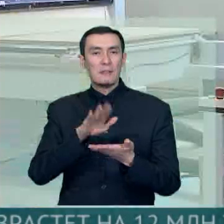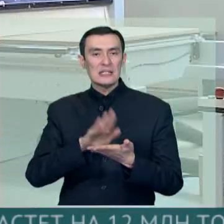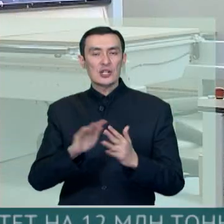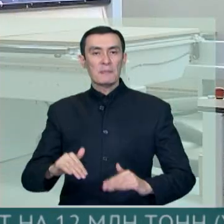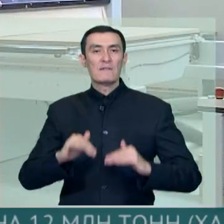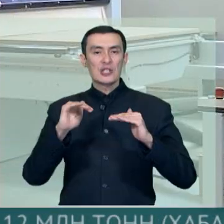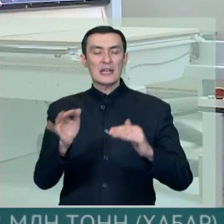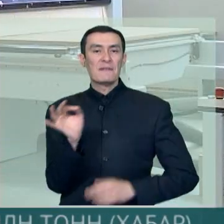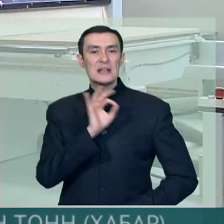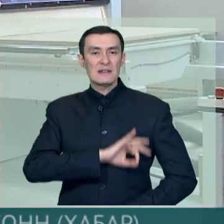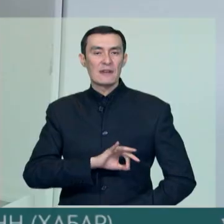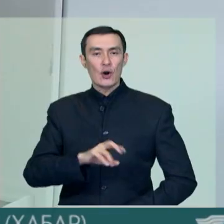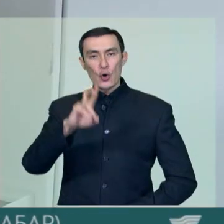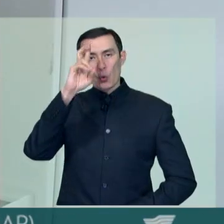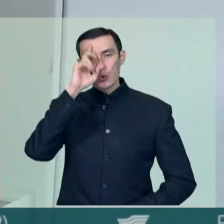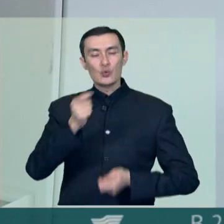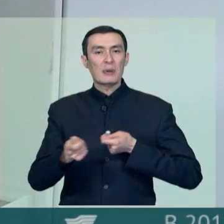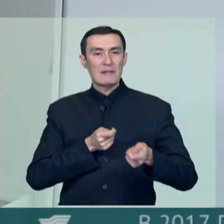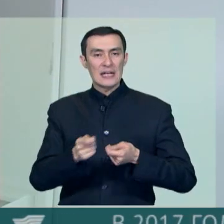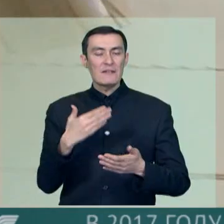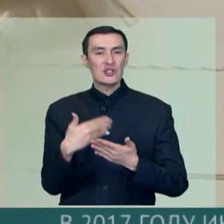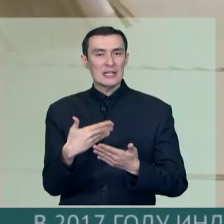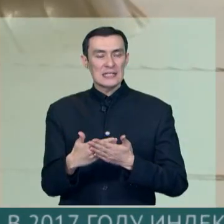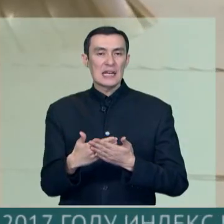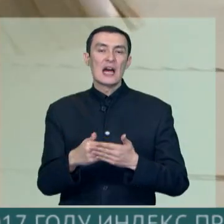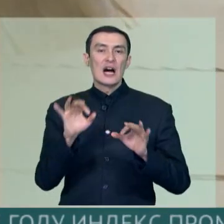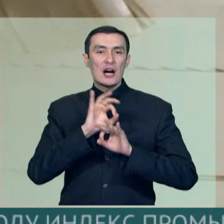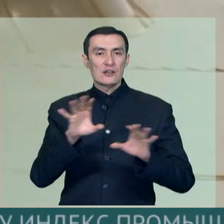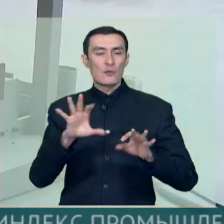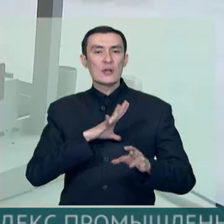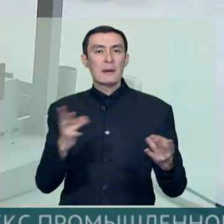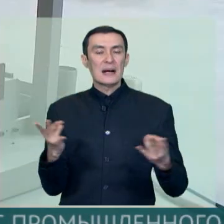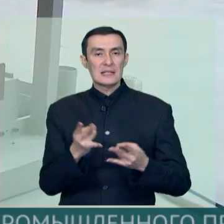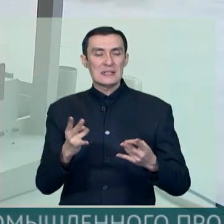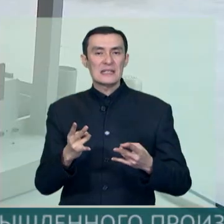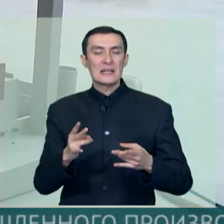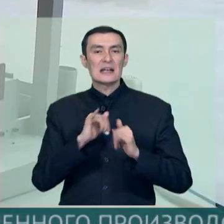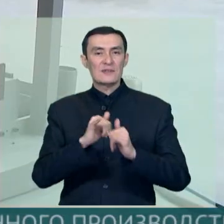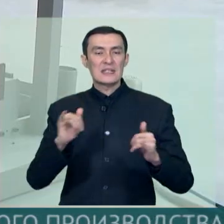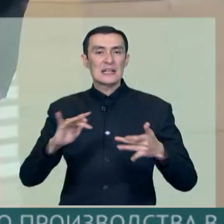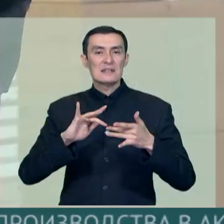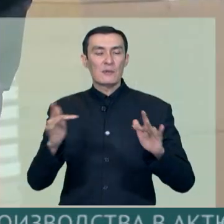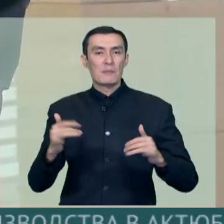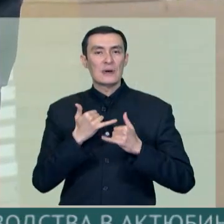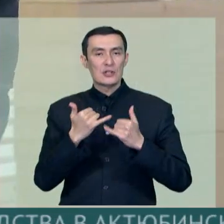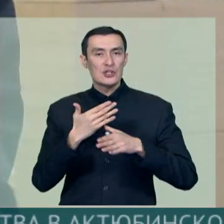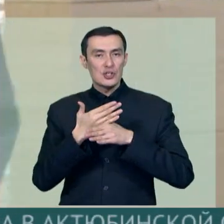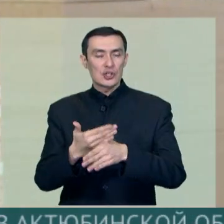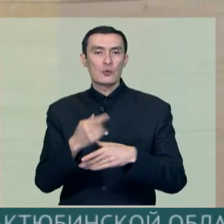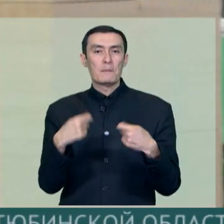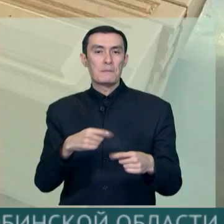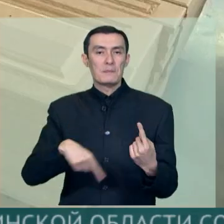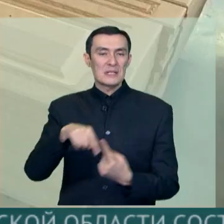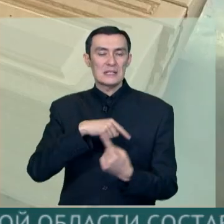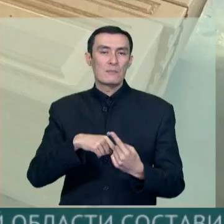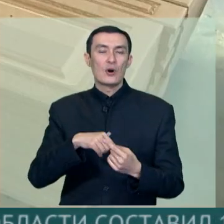и повышение эффективности госуправления. В частности, речь шла о необходимости цифровизации процессов господдержки бизнеса по принципу